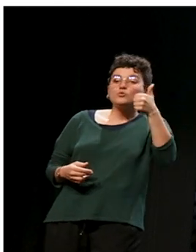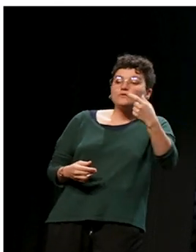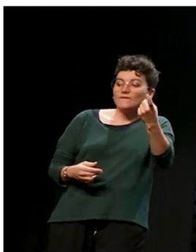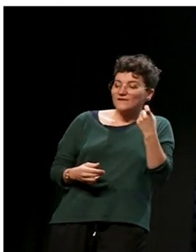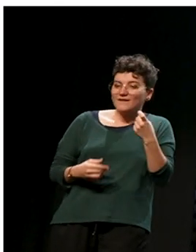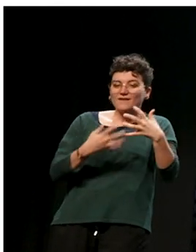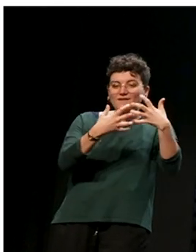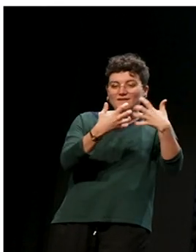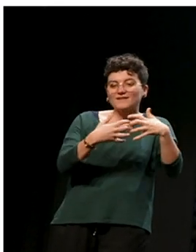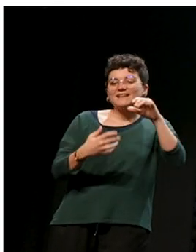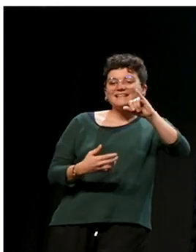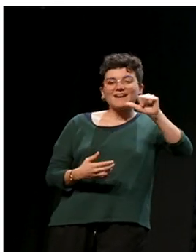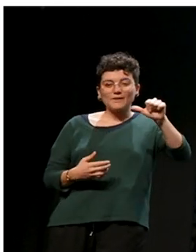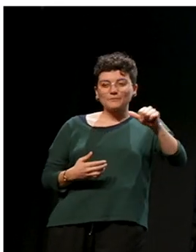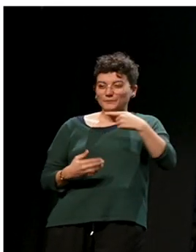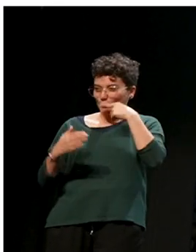laquelle ?